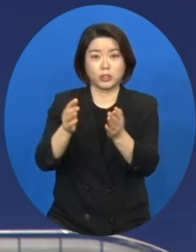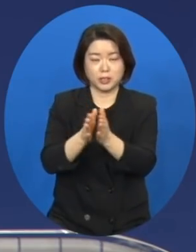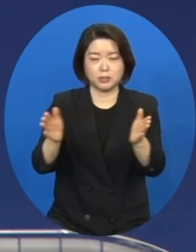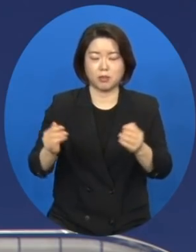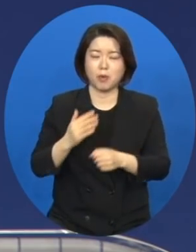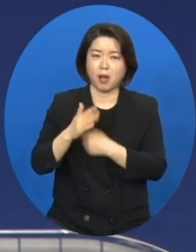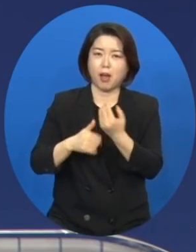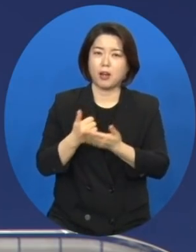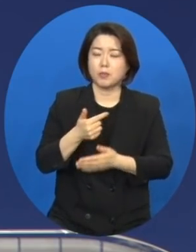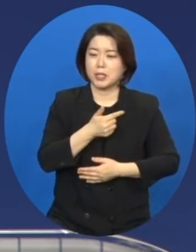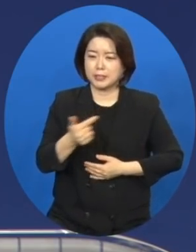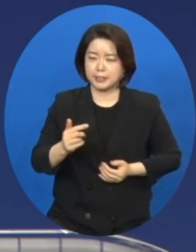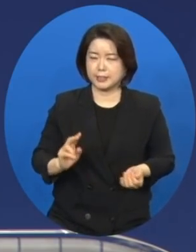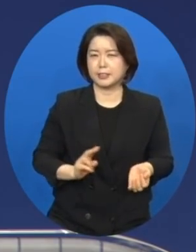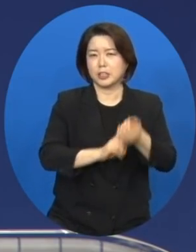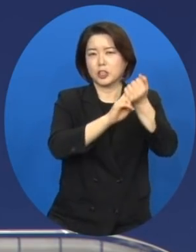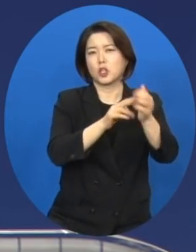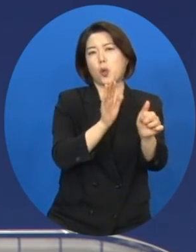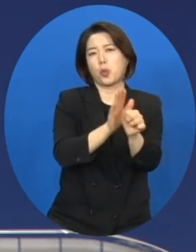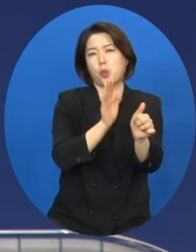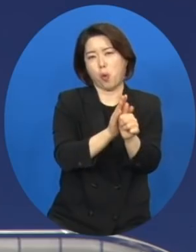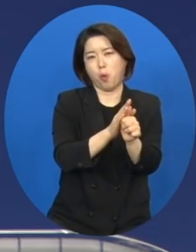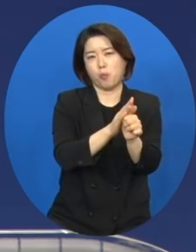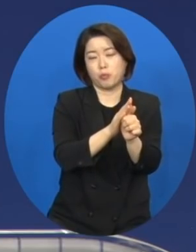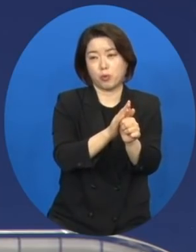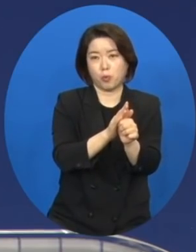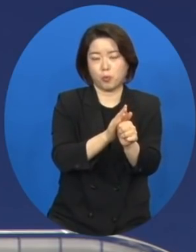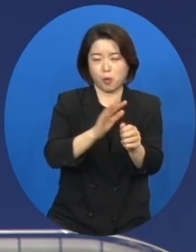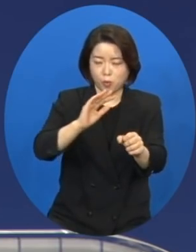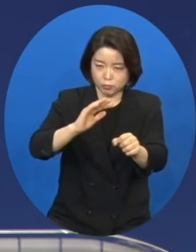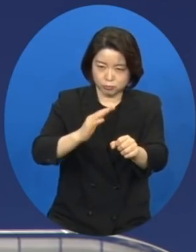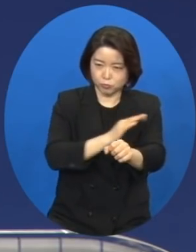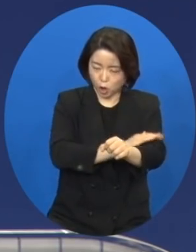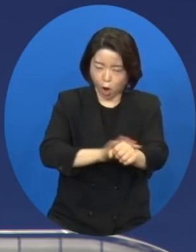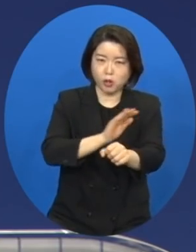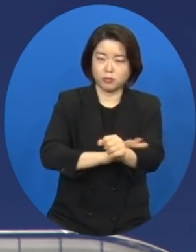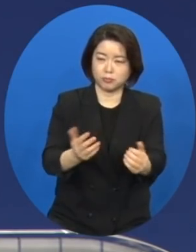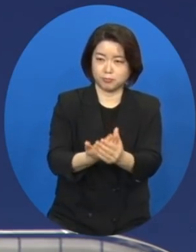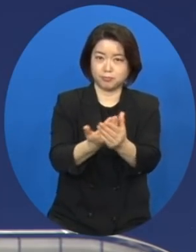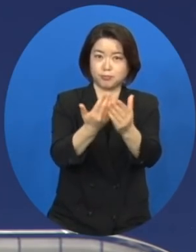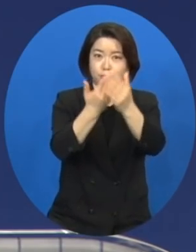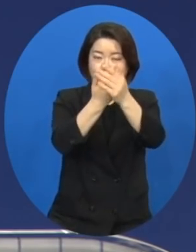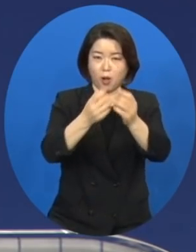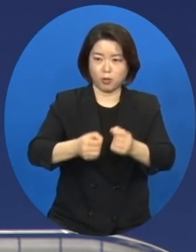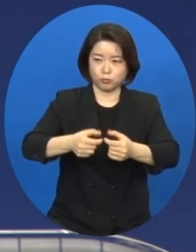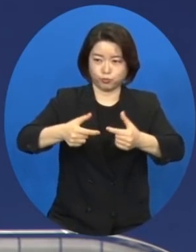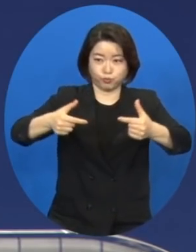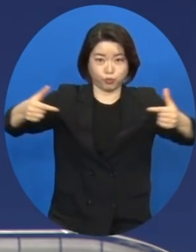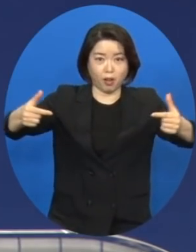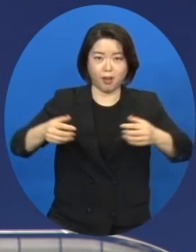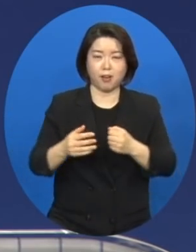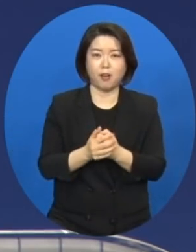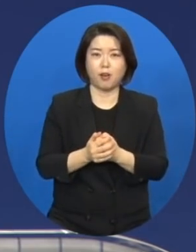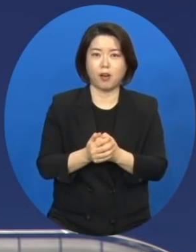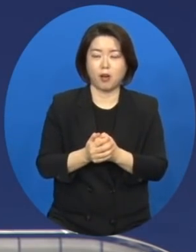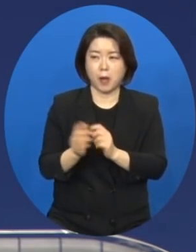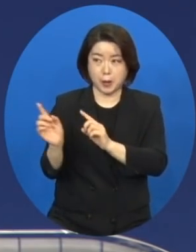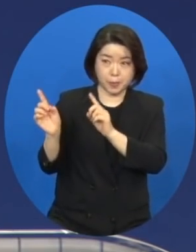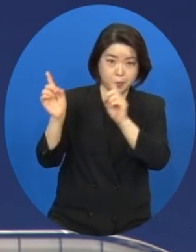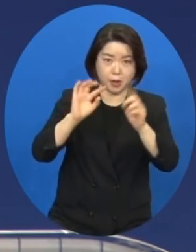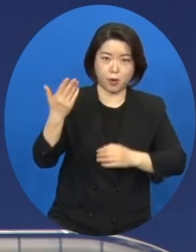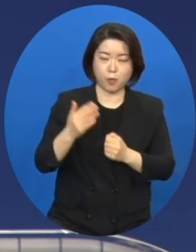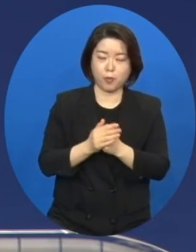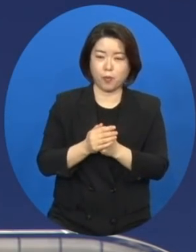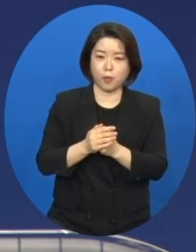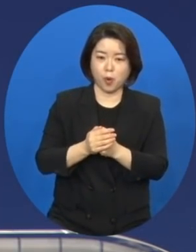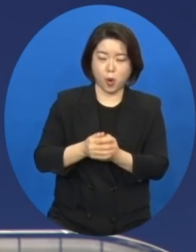큰 기적적인 도우심으로 굉장히 잘 됐어요. 번창을 해서요. 그 굉장히 많은 회복을 했고 큰